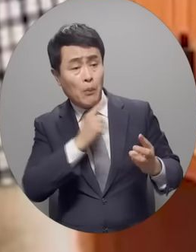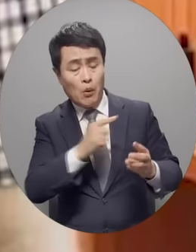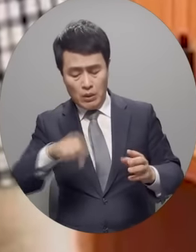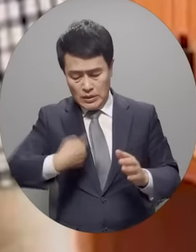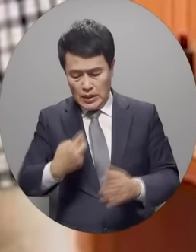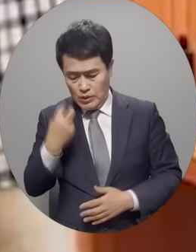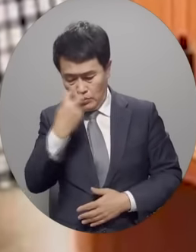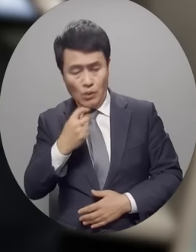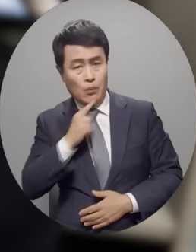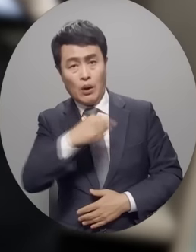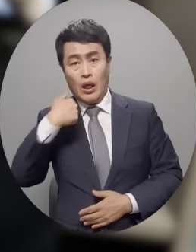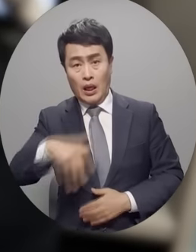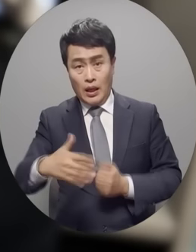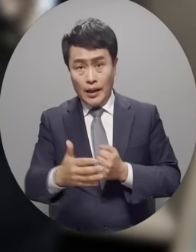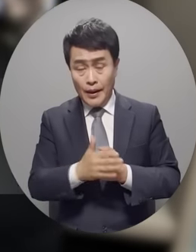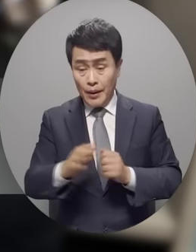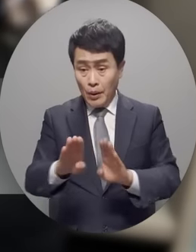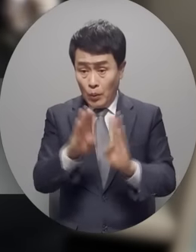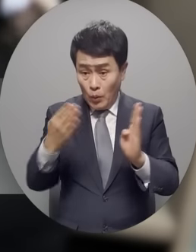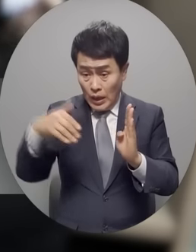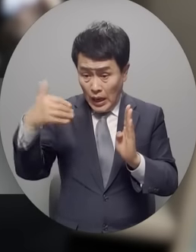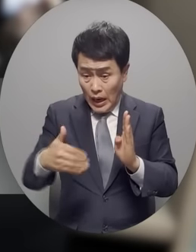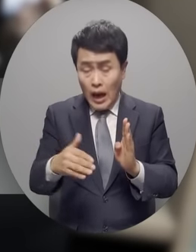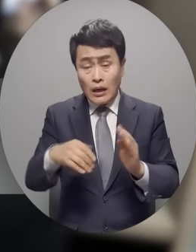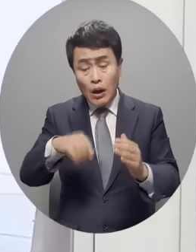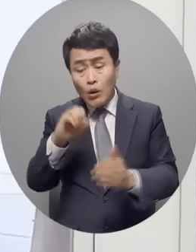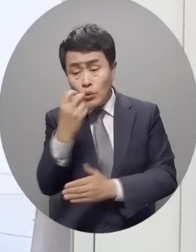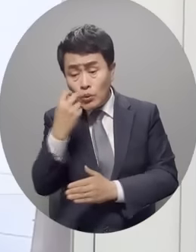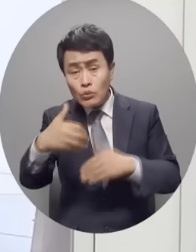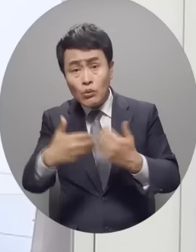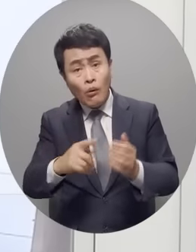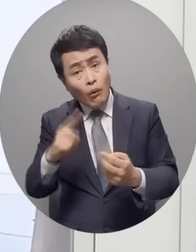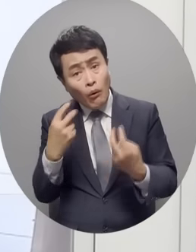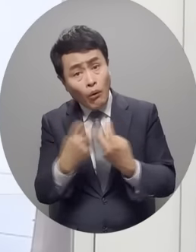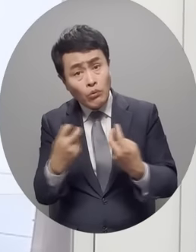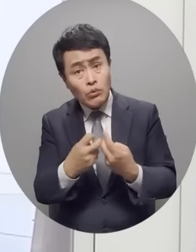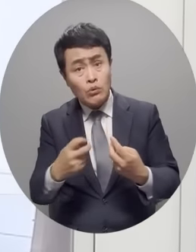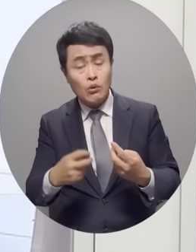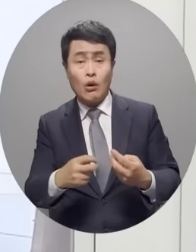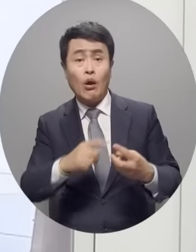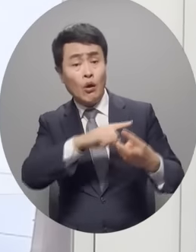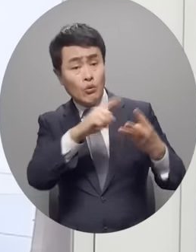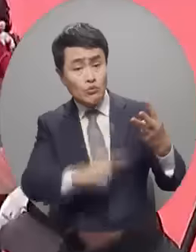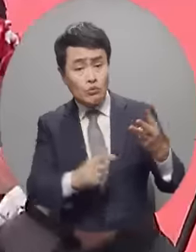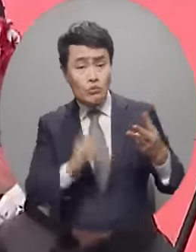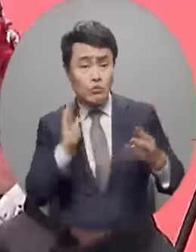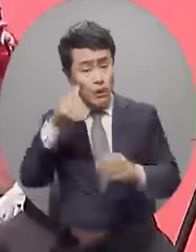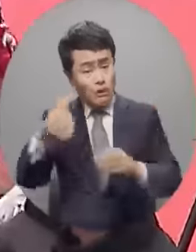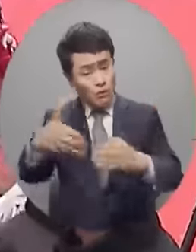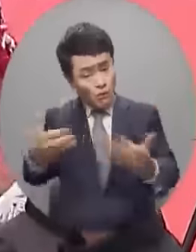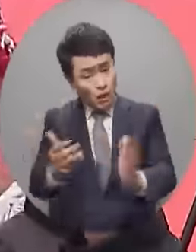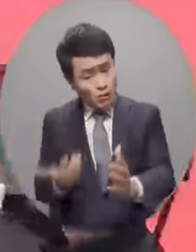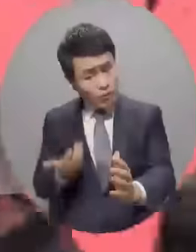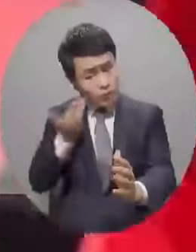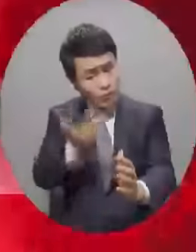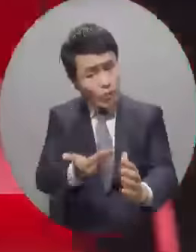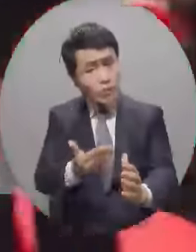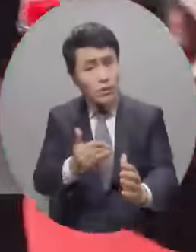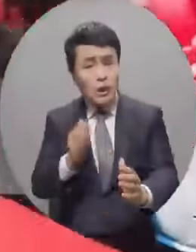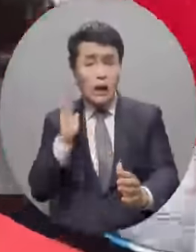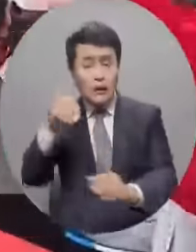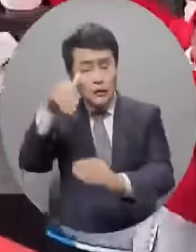말해왔습니다. 공개되지 않은 여론조사가 어떻게 윤석열 후보 캠프 측에 건네졌는지, 대선 과정에서 어떻게